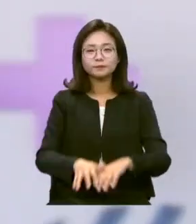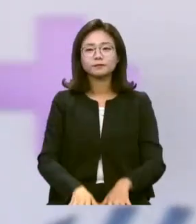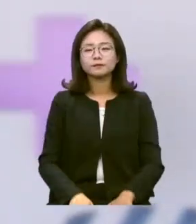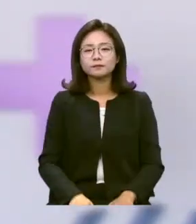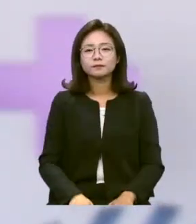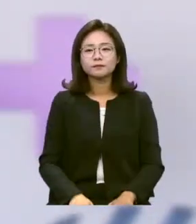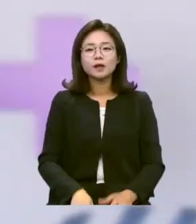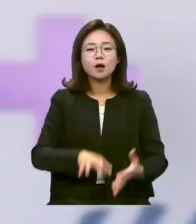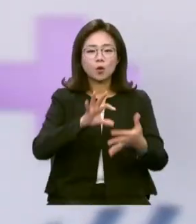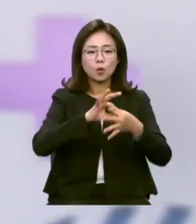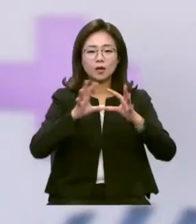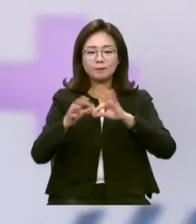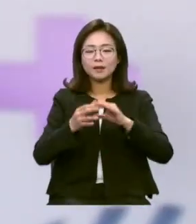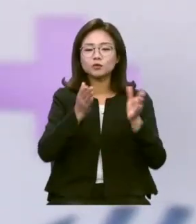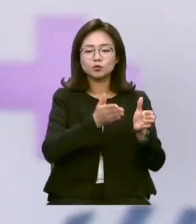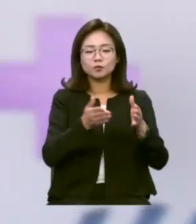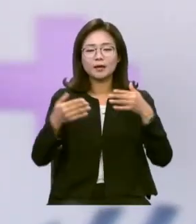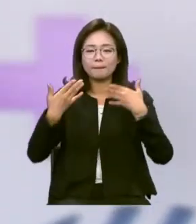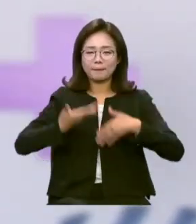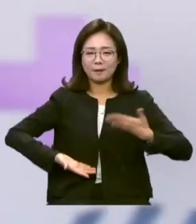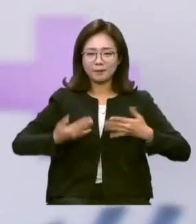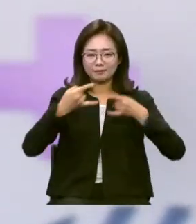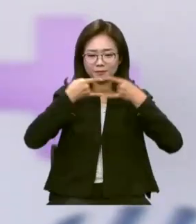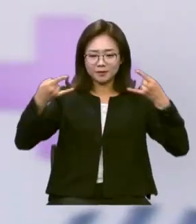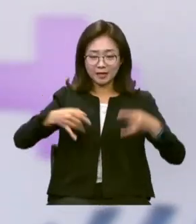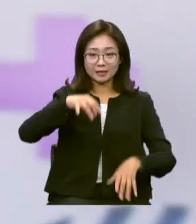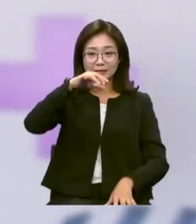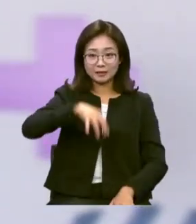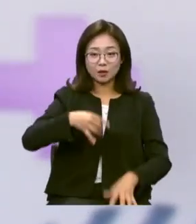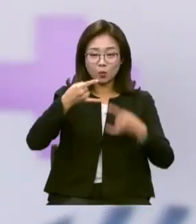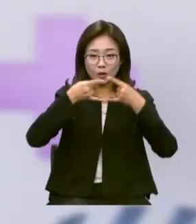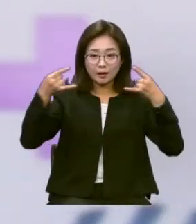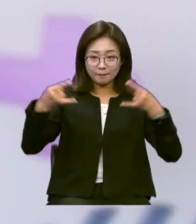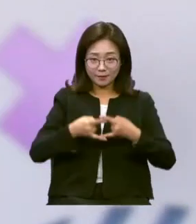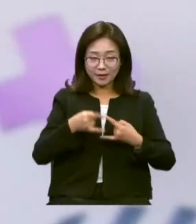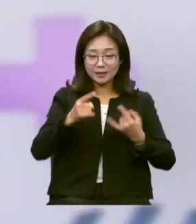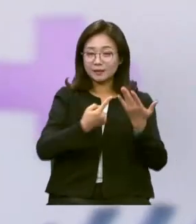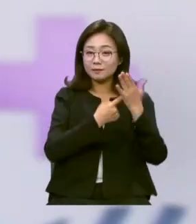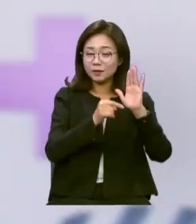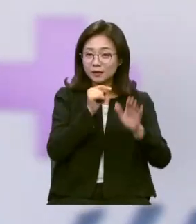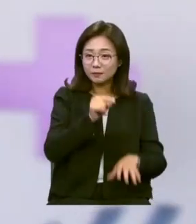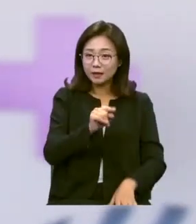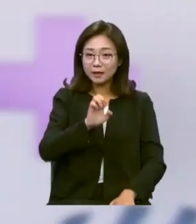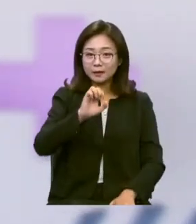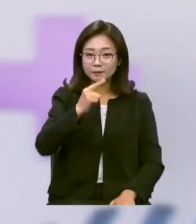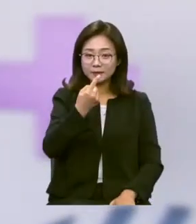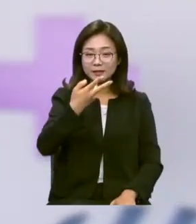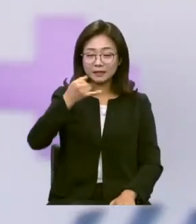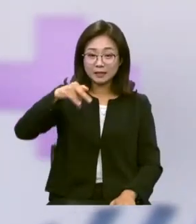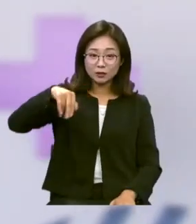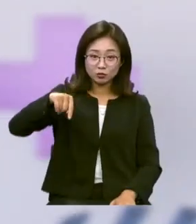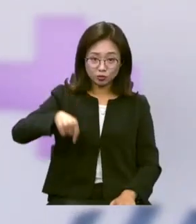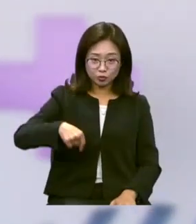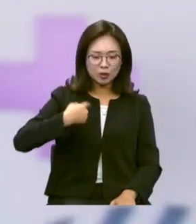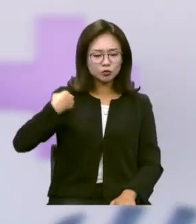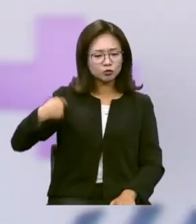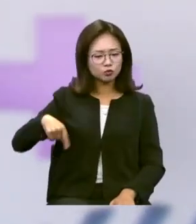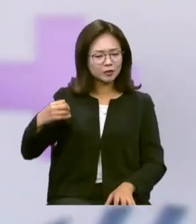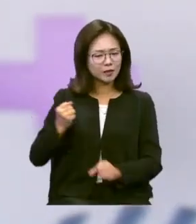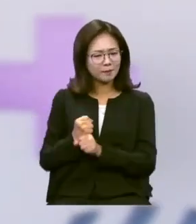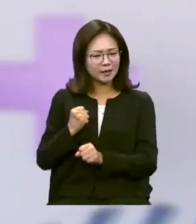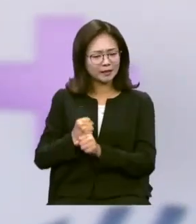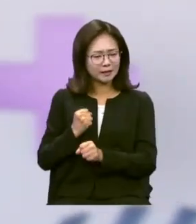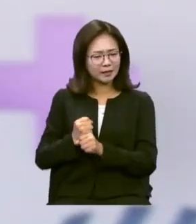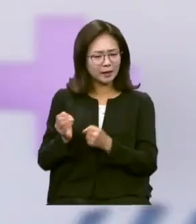이번엔 올림픽 준비로 바쁜 프랑스로 갑니다. 지난해 공개된 올림픽 마스코트 프리주, 중국에서 생산한다고 해서 논란이 있기도